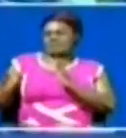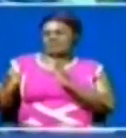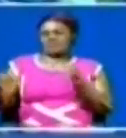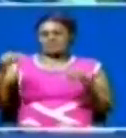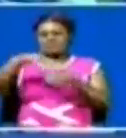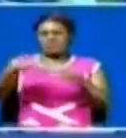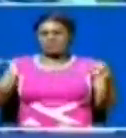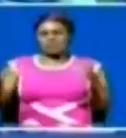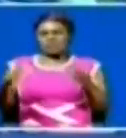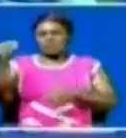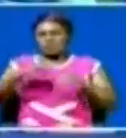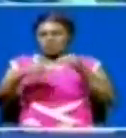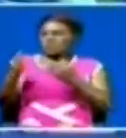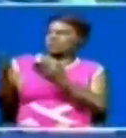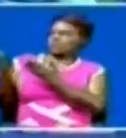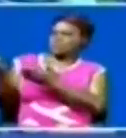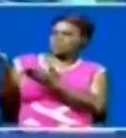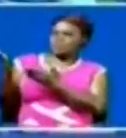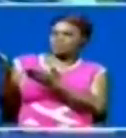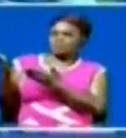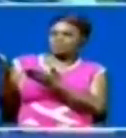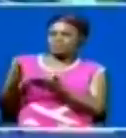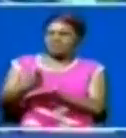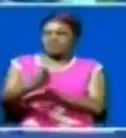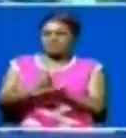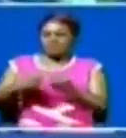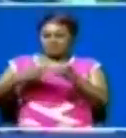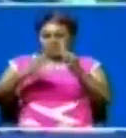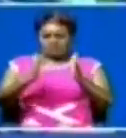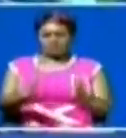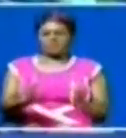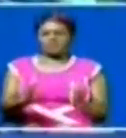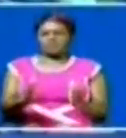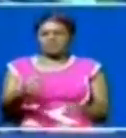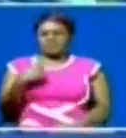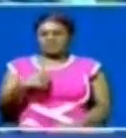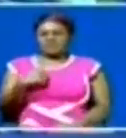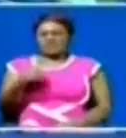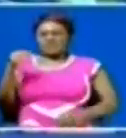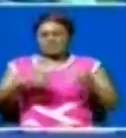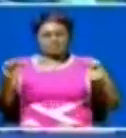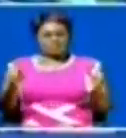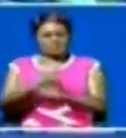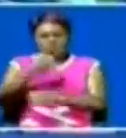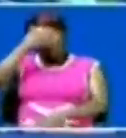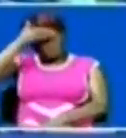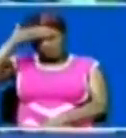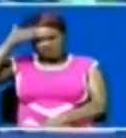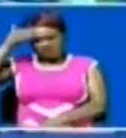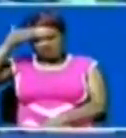jamii. Mchango wake kwa upande wa uongozi, ujinsia, ni mchango ambao hauwezi kusahaulika. Ndio